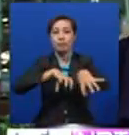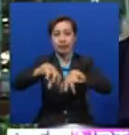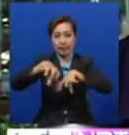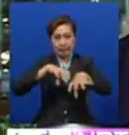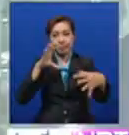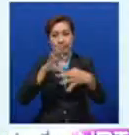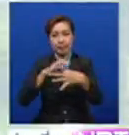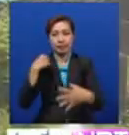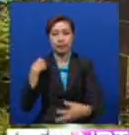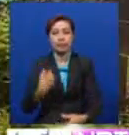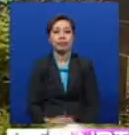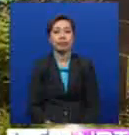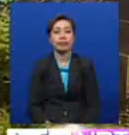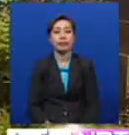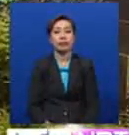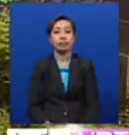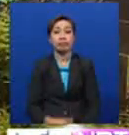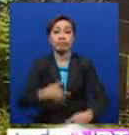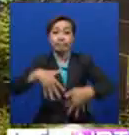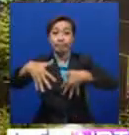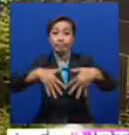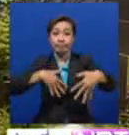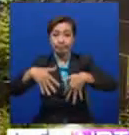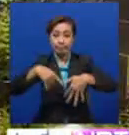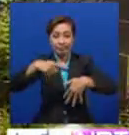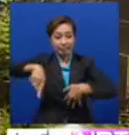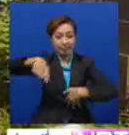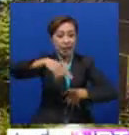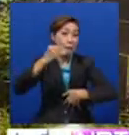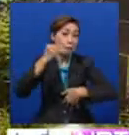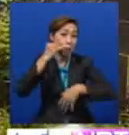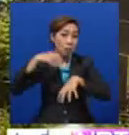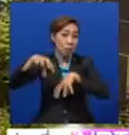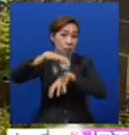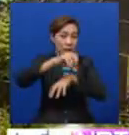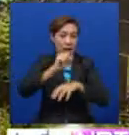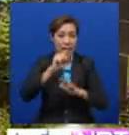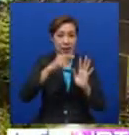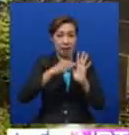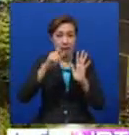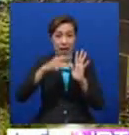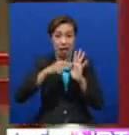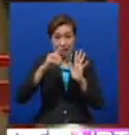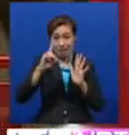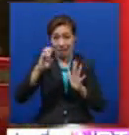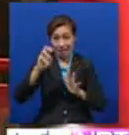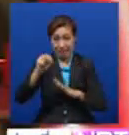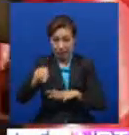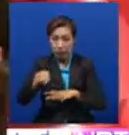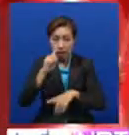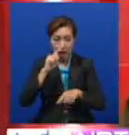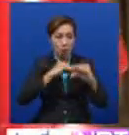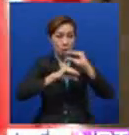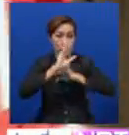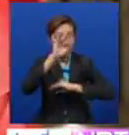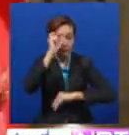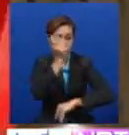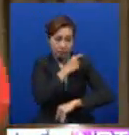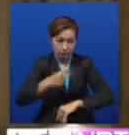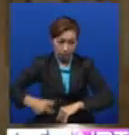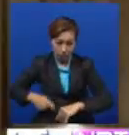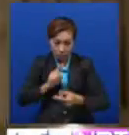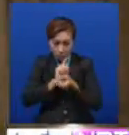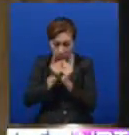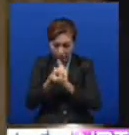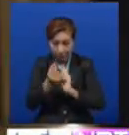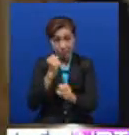ด้วย ชาวบ้านชุมชนบ้านสาลาดินนอกจากจะน้อมนำแนวพระราชดำริมาเป็นกรอบคิดในการแก้ปัญหาด้วยการพึ่ง